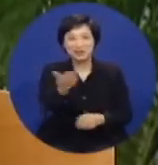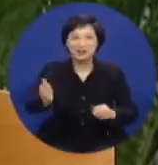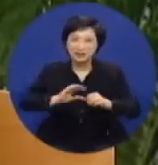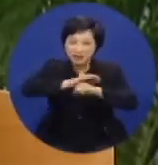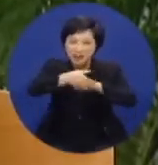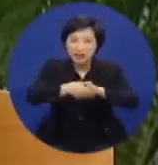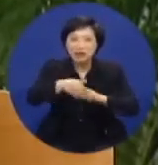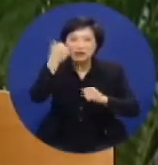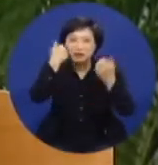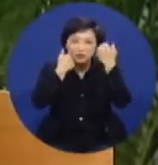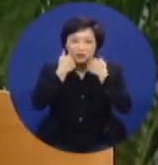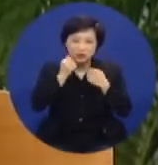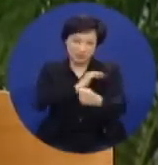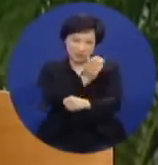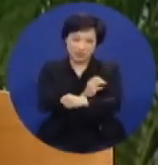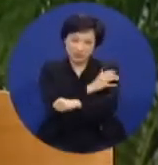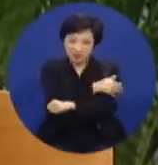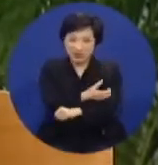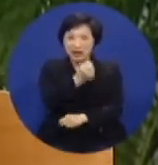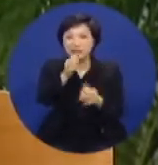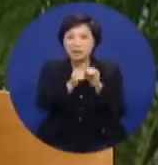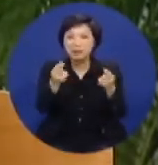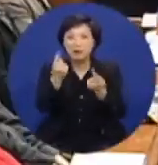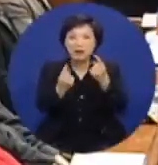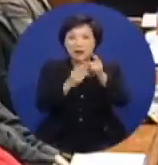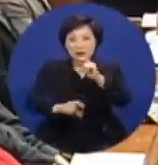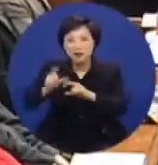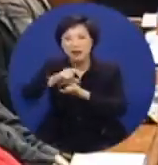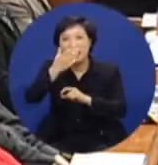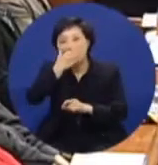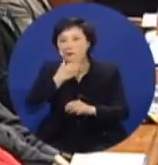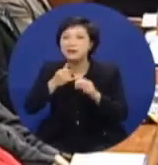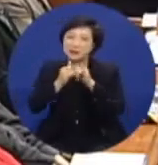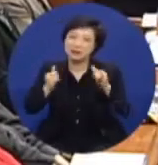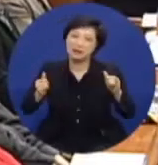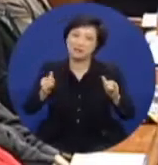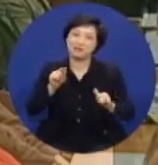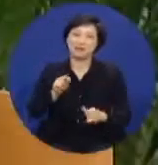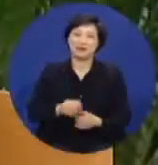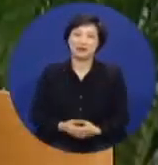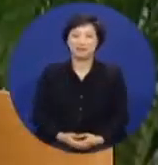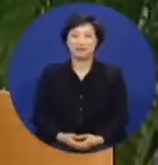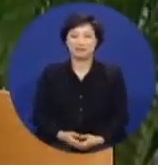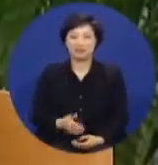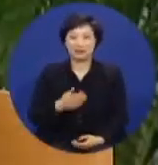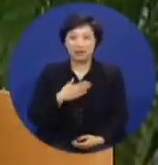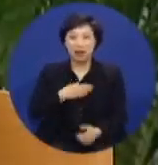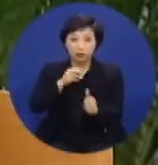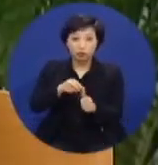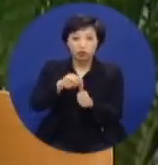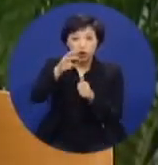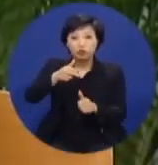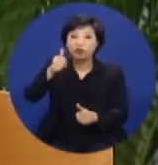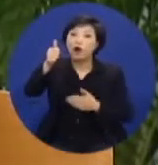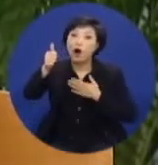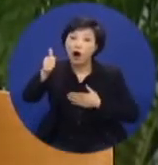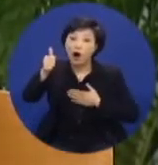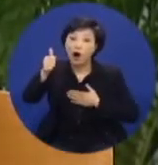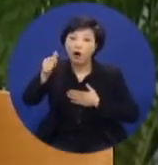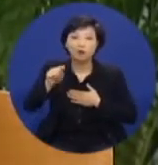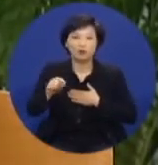어떤 권력을 단 사람보다도 행복한 사람입니다 나의 구세주 를 않다는 게